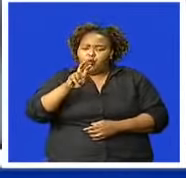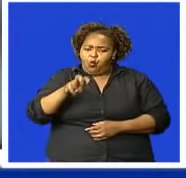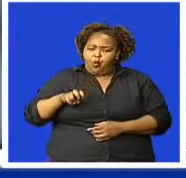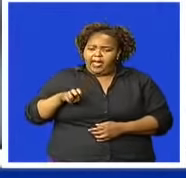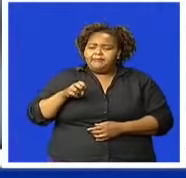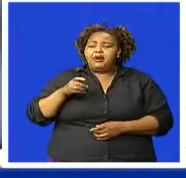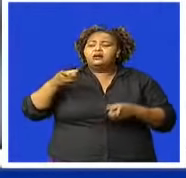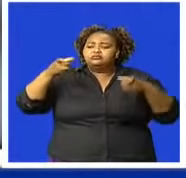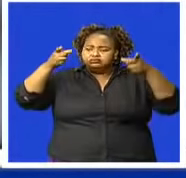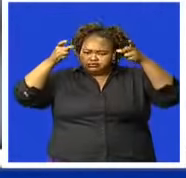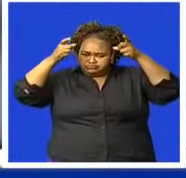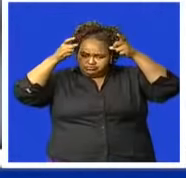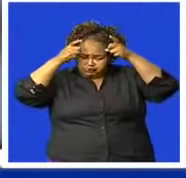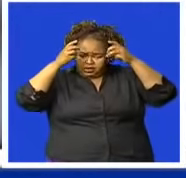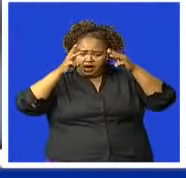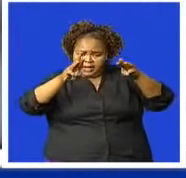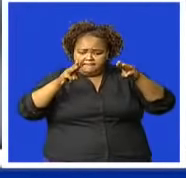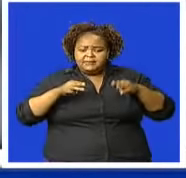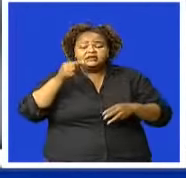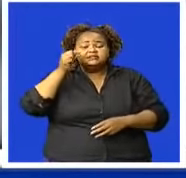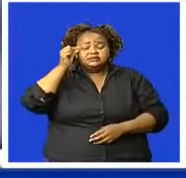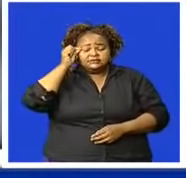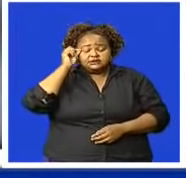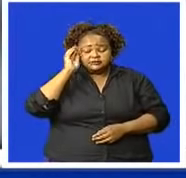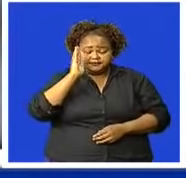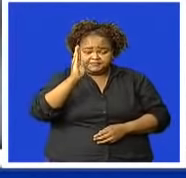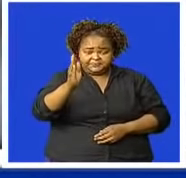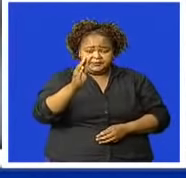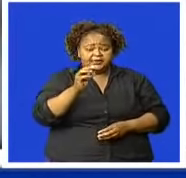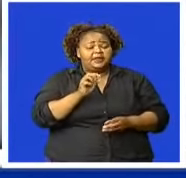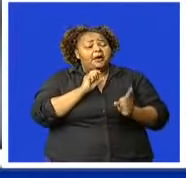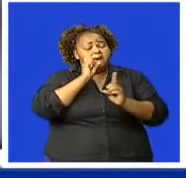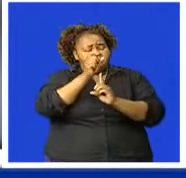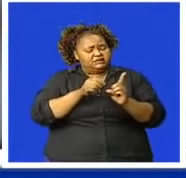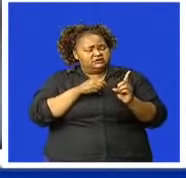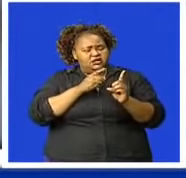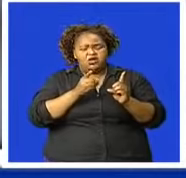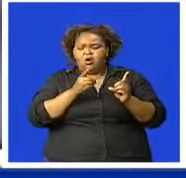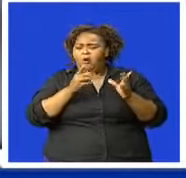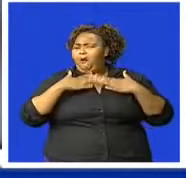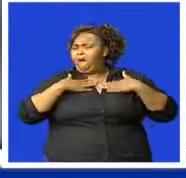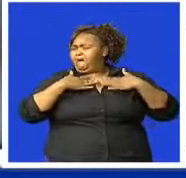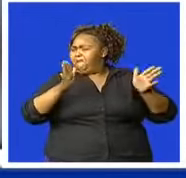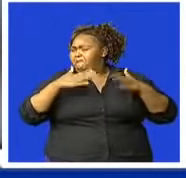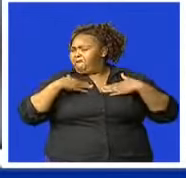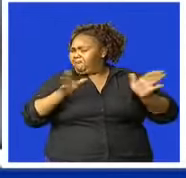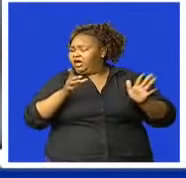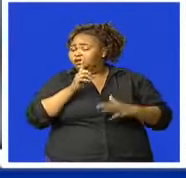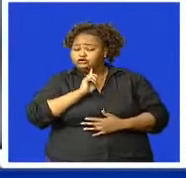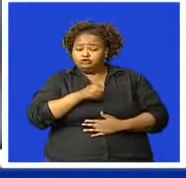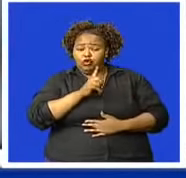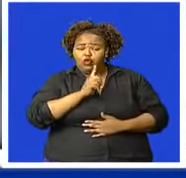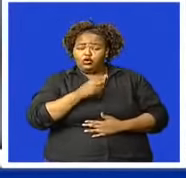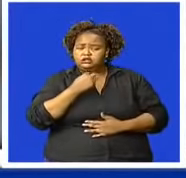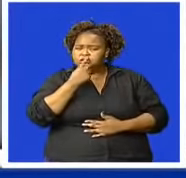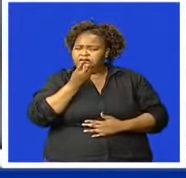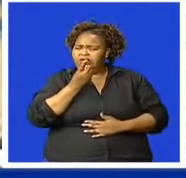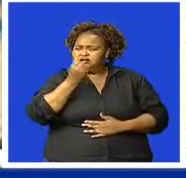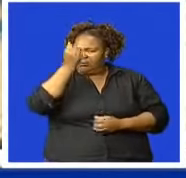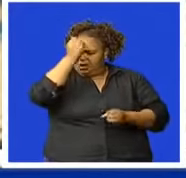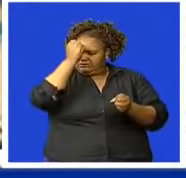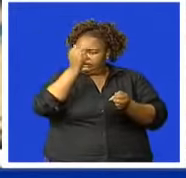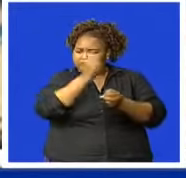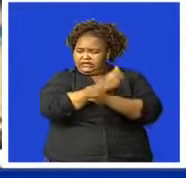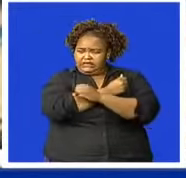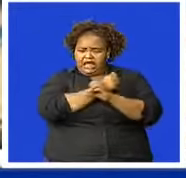nemfuyo endzaweni yasesigangeni. Make Thembi uyatiphika letinsolo uthi noma indvodzana yakhe